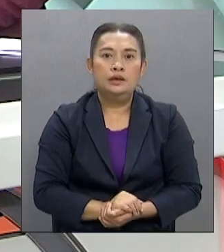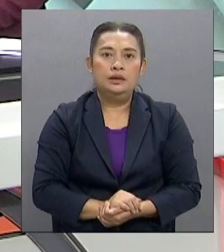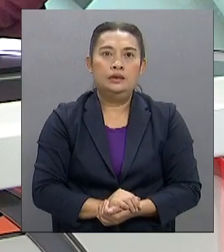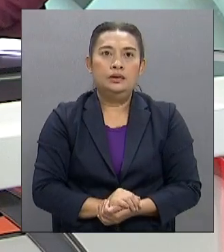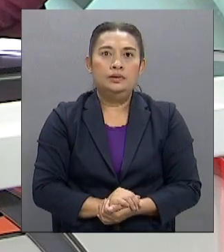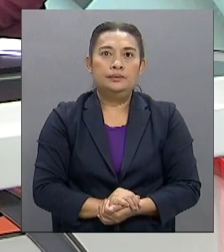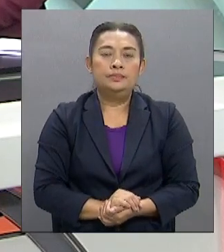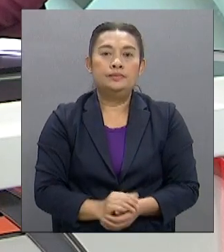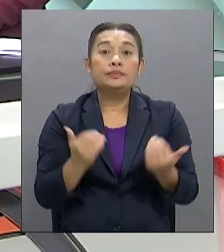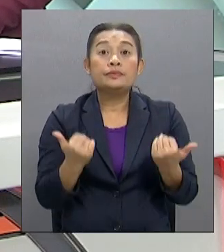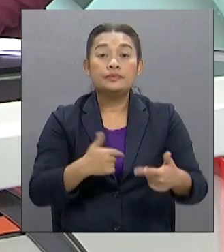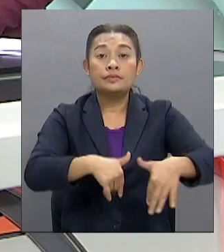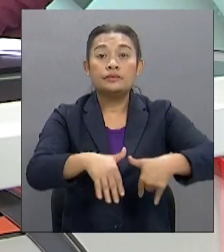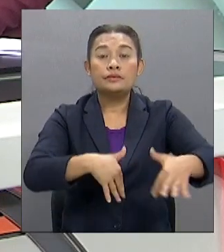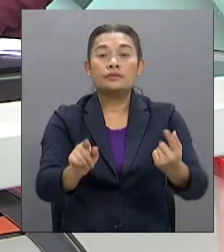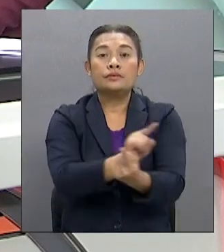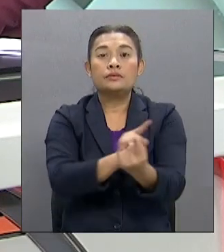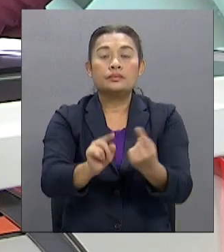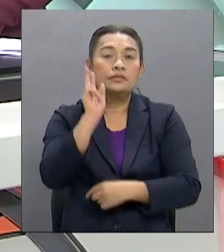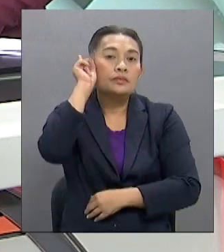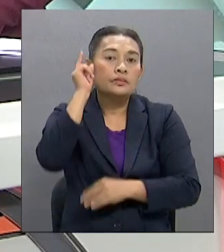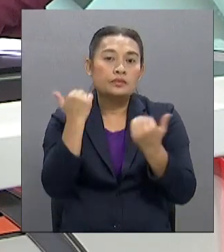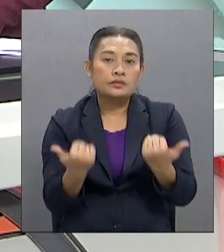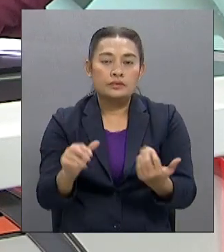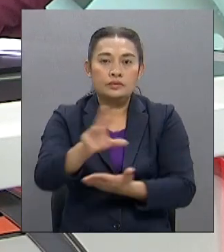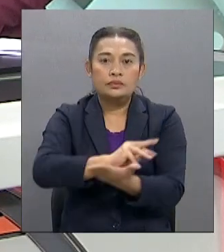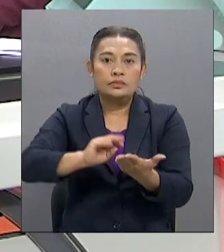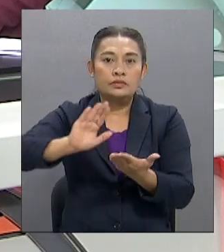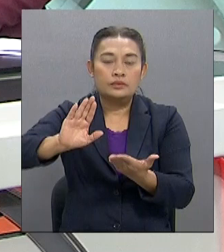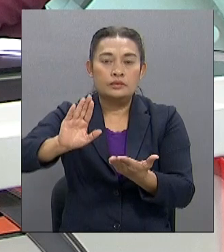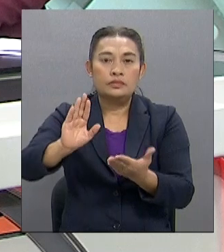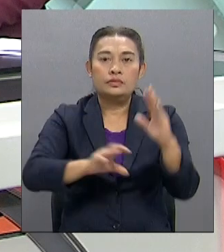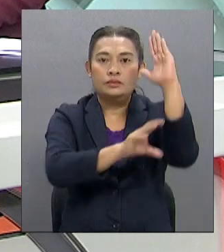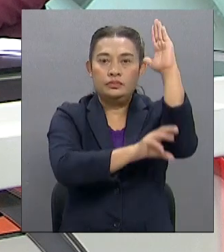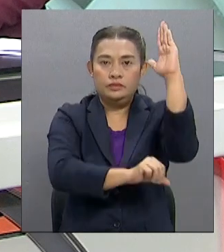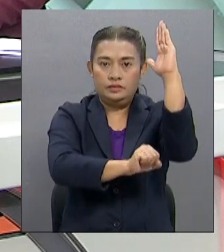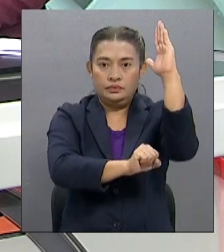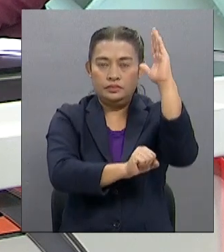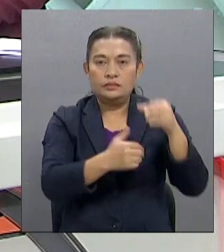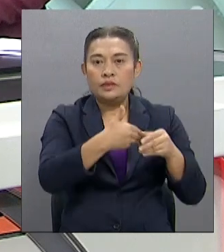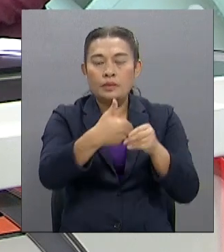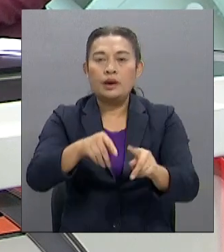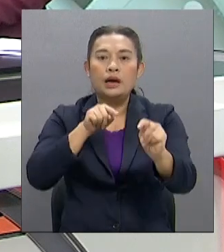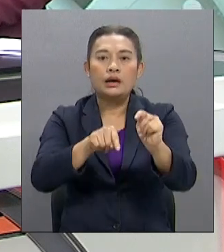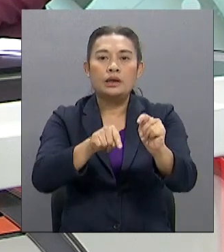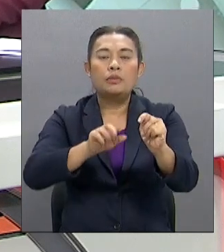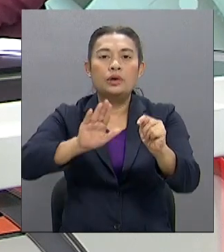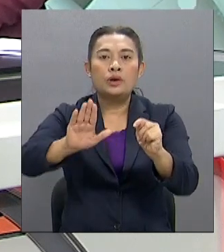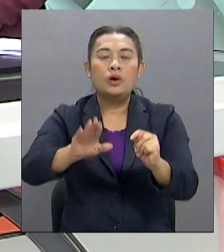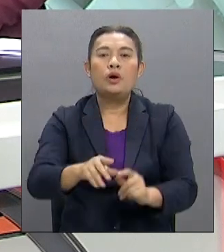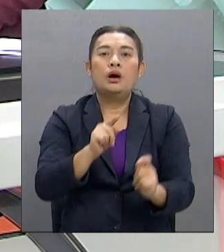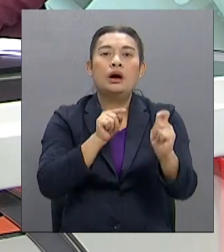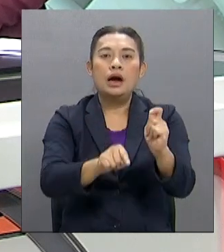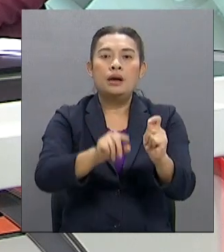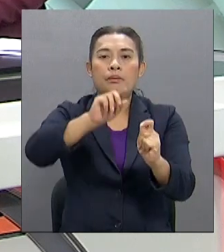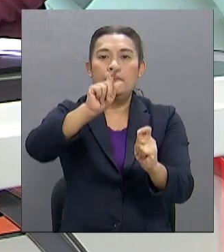ช่วงจะซีรีส์พอเชอร์วันนี้นะคะมีนักศึกษาจากมหาวิทยาลัยราชภัฏสงขลาค่ะพาไปที่ตำบลจะหนงอำเภอจะนะจังหวัดสงขล